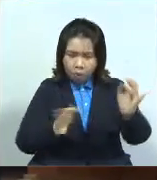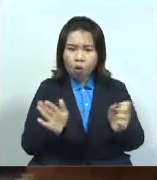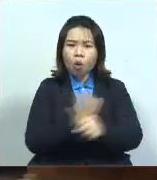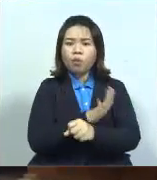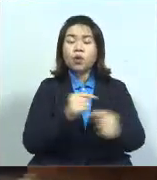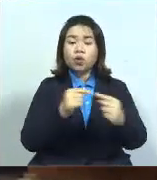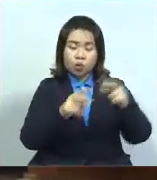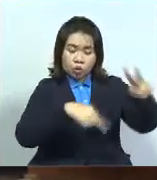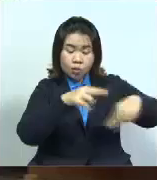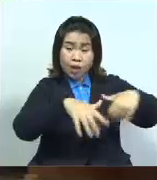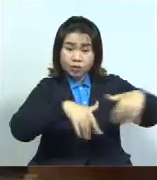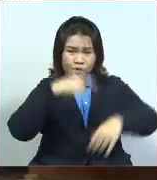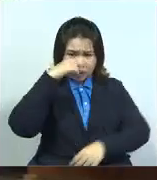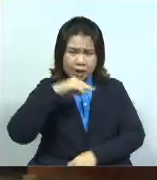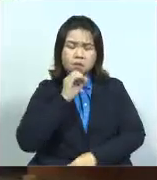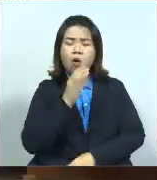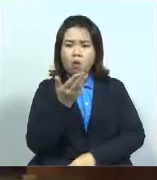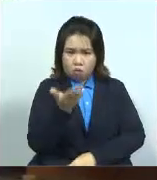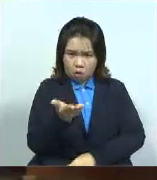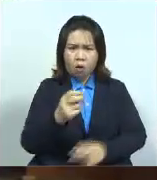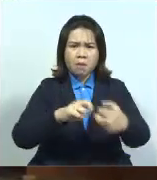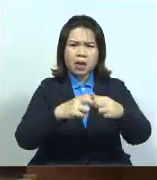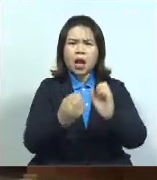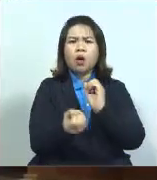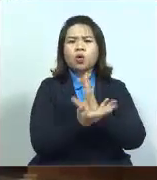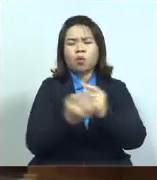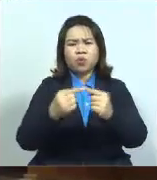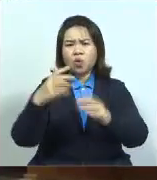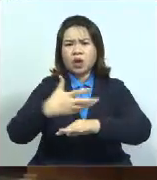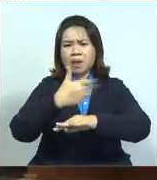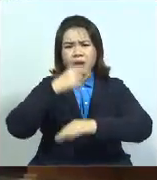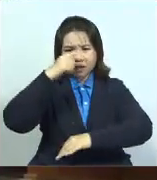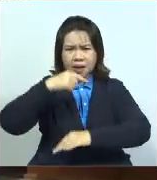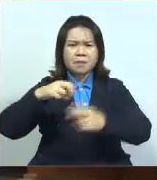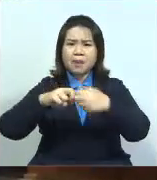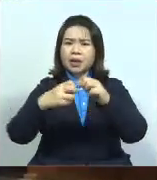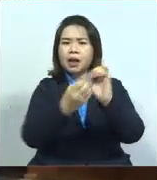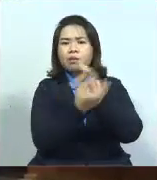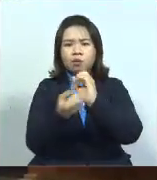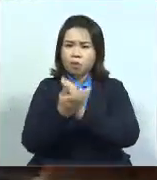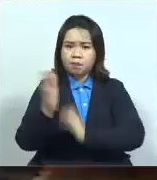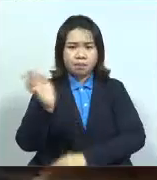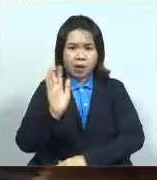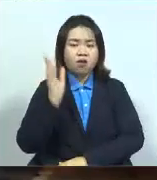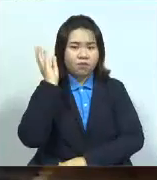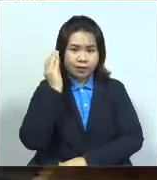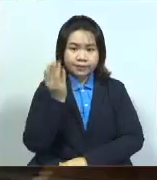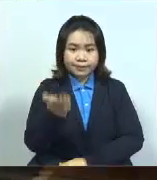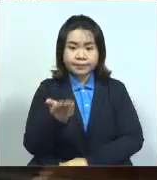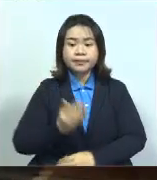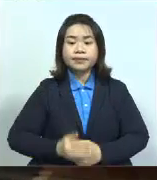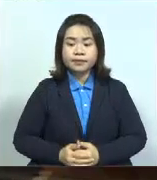แลประชาชนคนไทยจึงขอให้ยุติเรื่องนี้อย่าให้การเมืองทำให้ประเทศปั่นป่วนไปฟังบางช่วงบางตอนจากท่านนายกรั